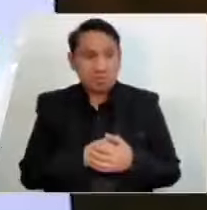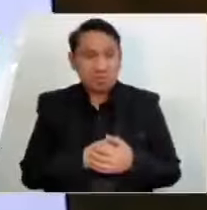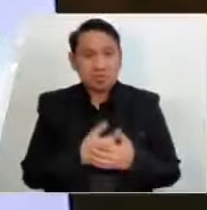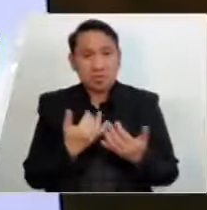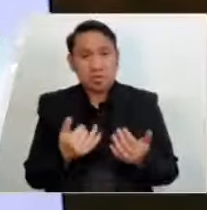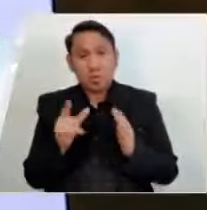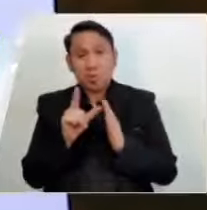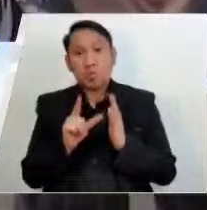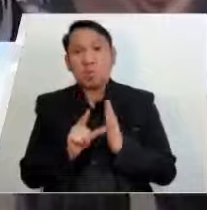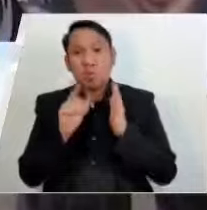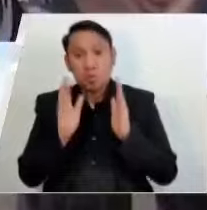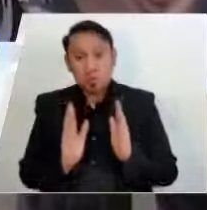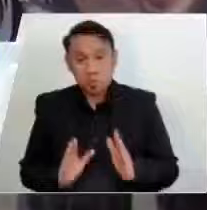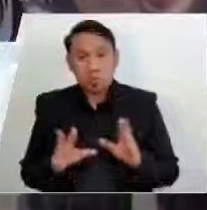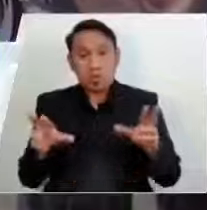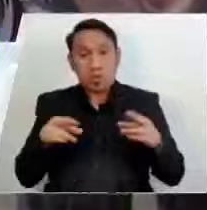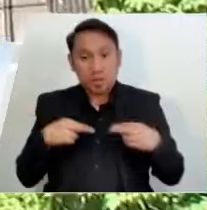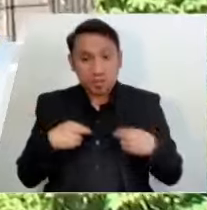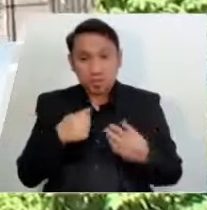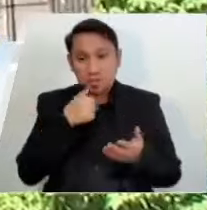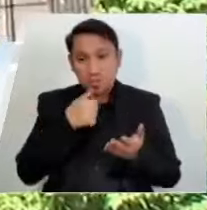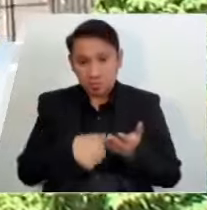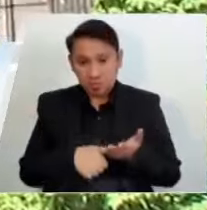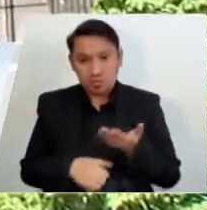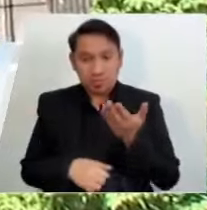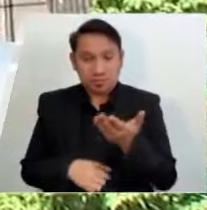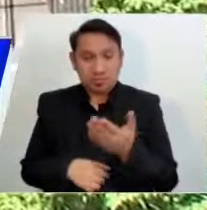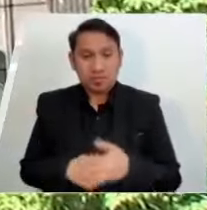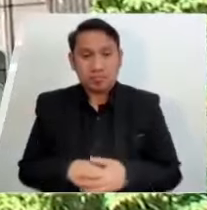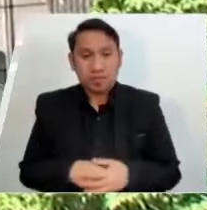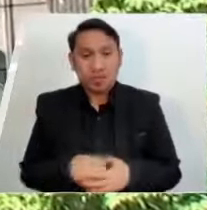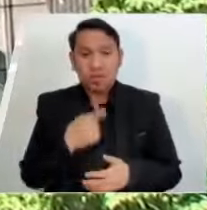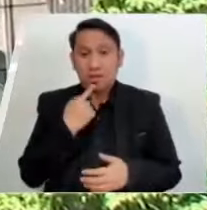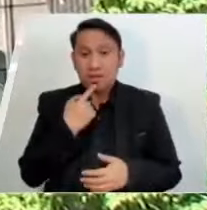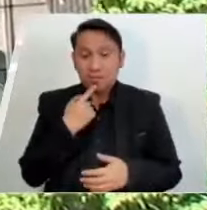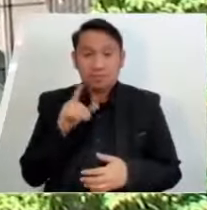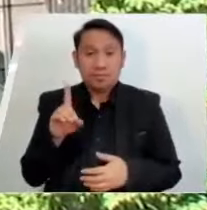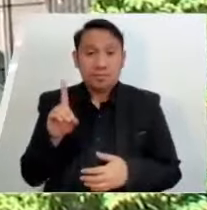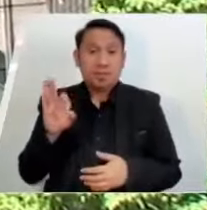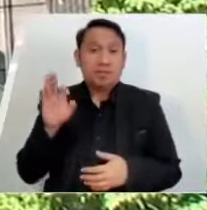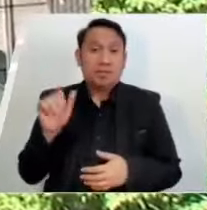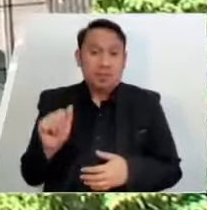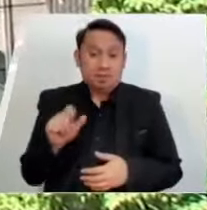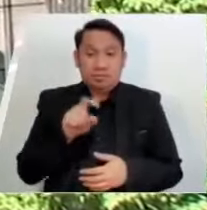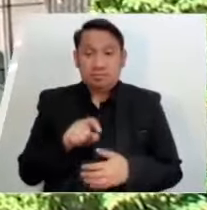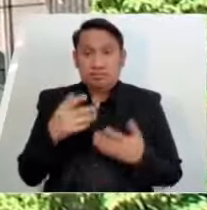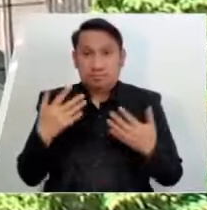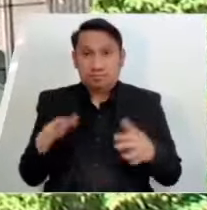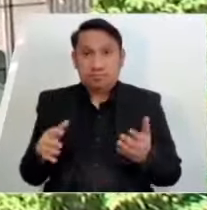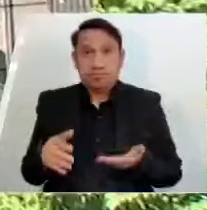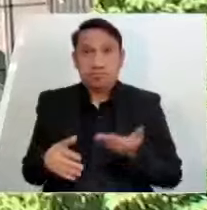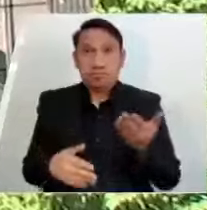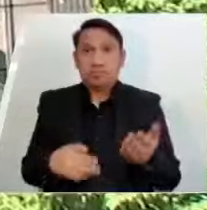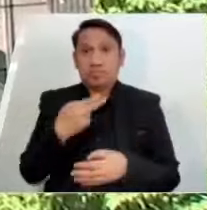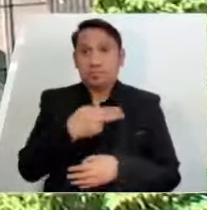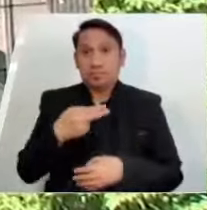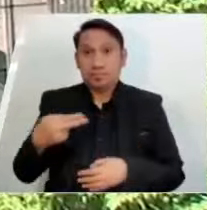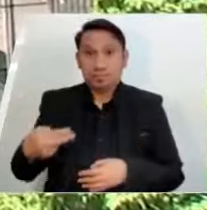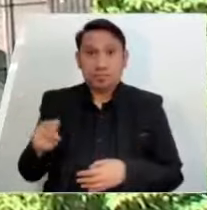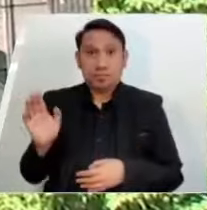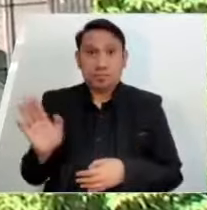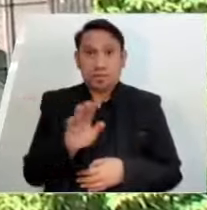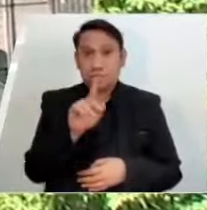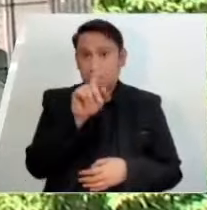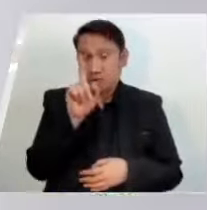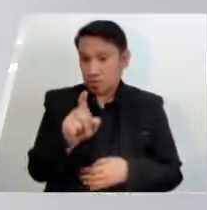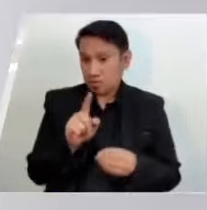lang ang nagpa-receive ng sulat sa palasyo. Ayon naman sa ating DFA na ipadala na sa Jakarta ang mga tanong mula sa